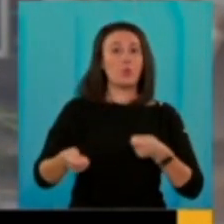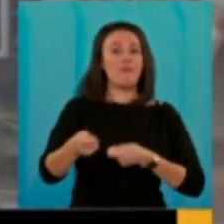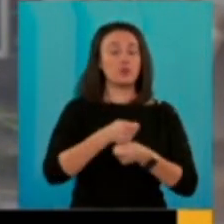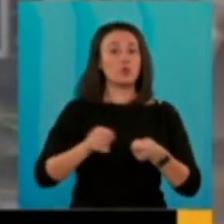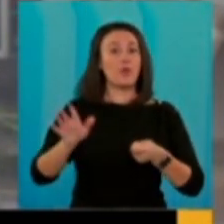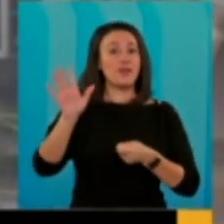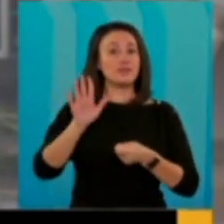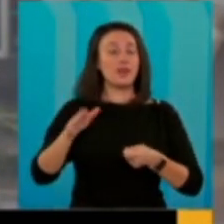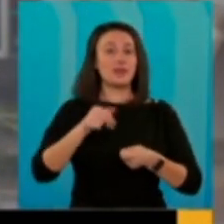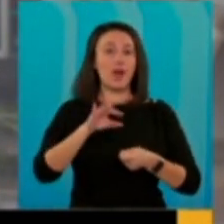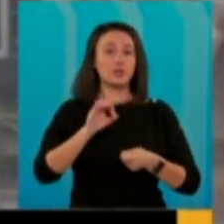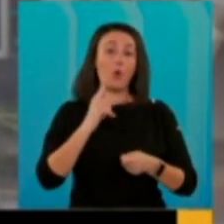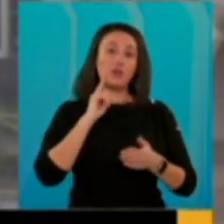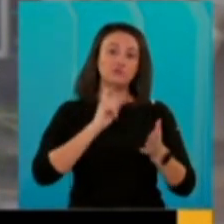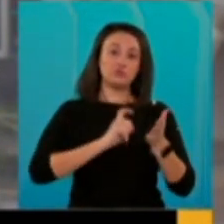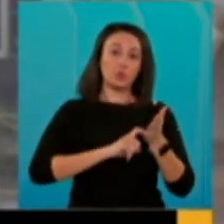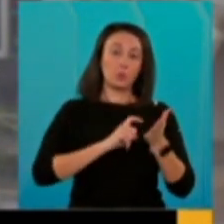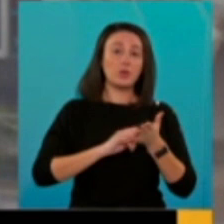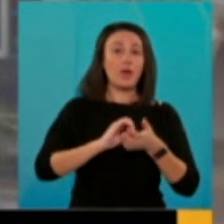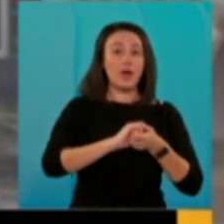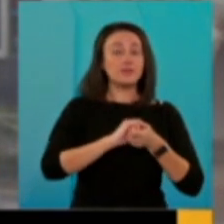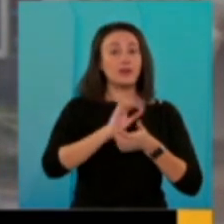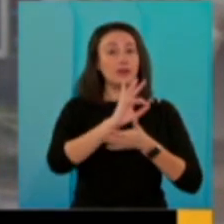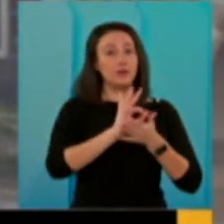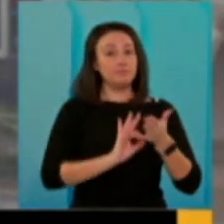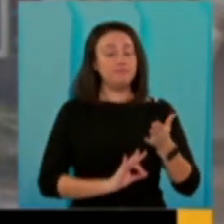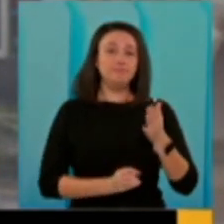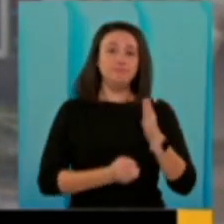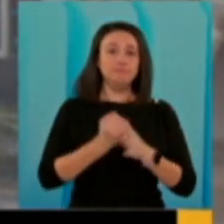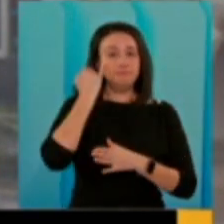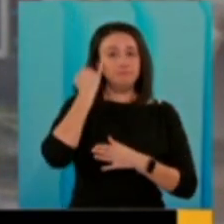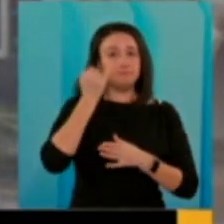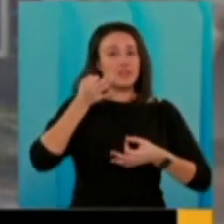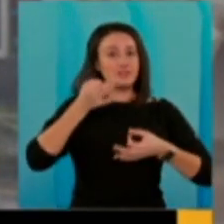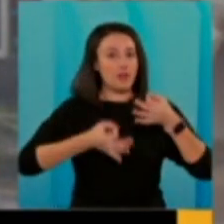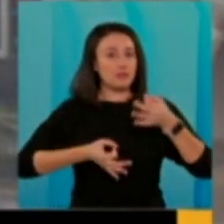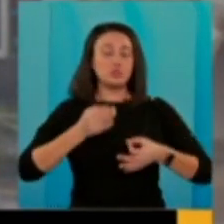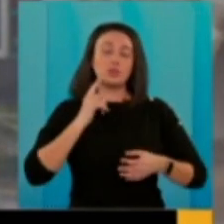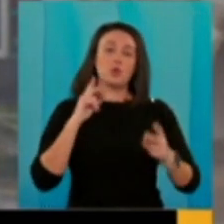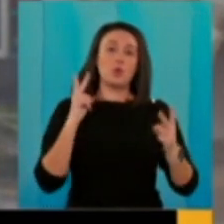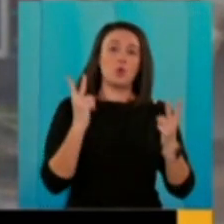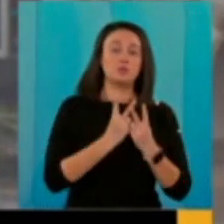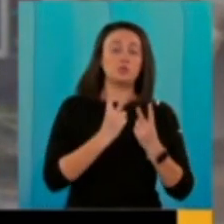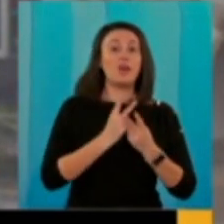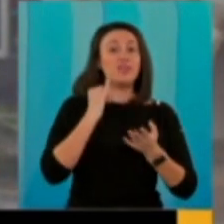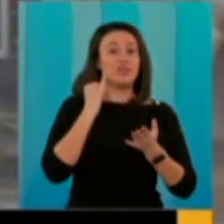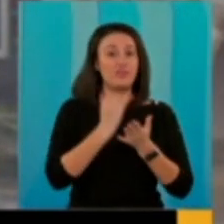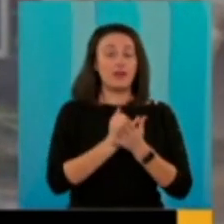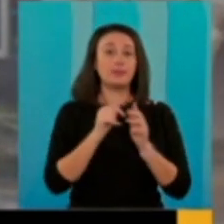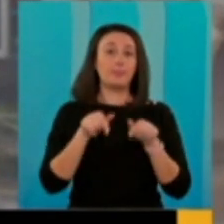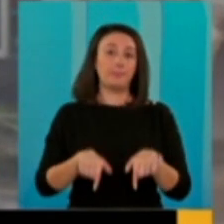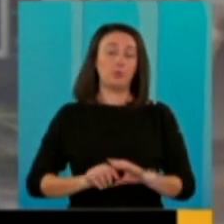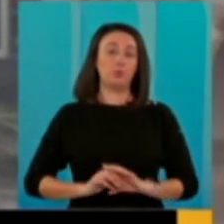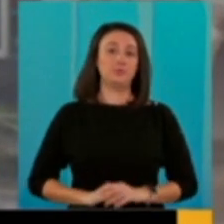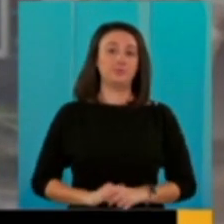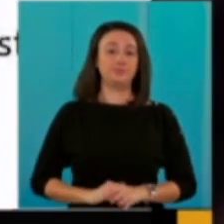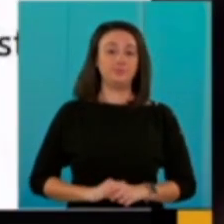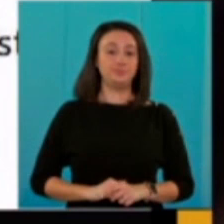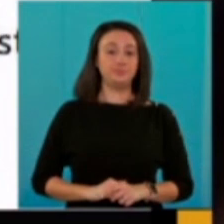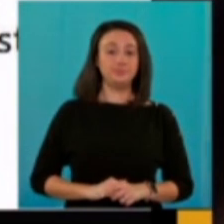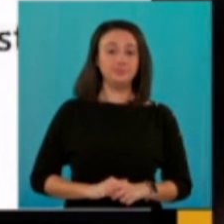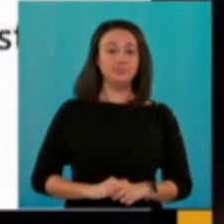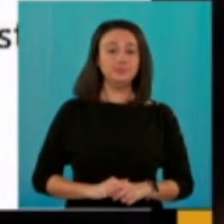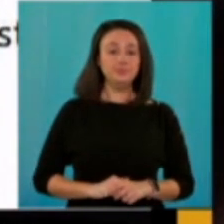NATO. De asemenea, Aurescu le-a cerut aliaților redactarea unui nou concept strategic care să corespundă realității din prezent.